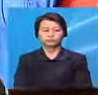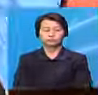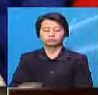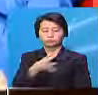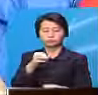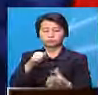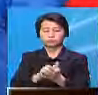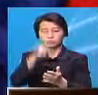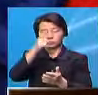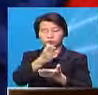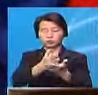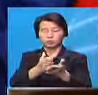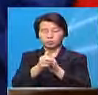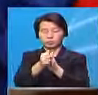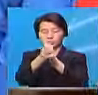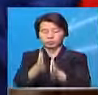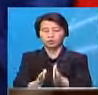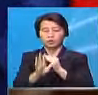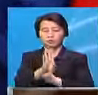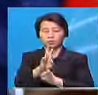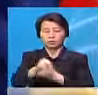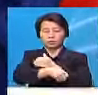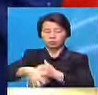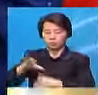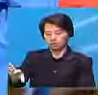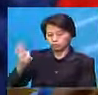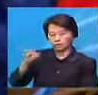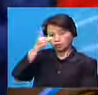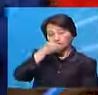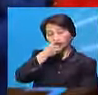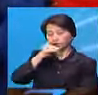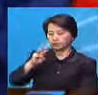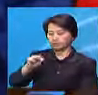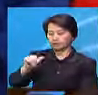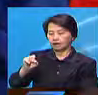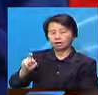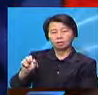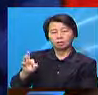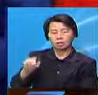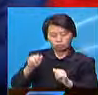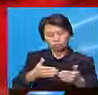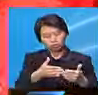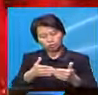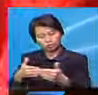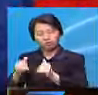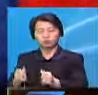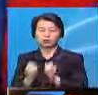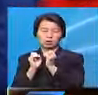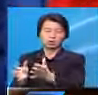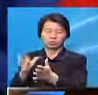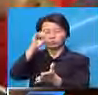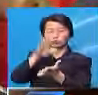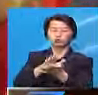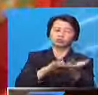Dalam pada itu, bagi beberapa pemimpin komponen BN, pemilihan Datin Mastura sebagai calon mampu menyambung legasi yang ditinggalkan